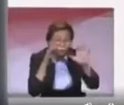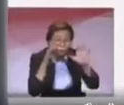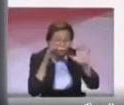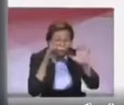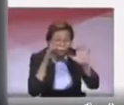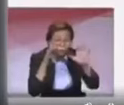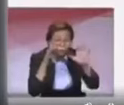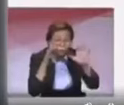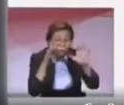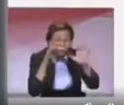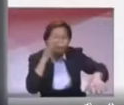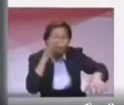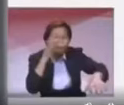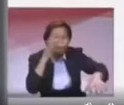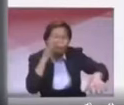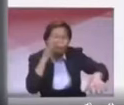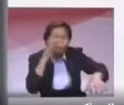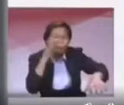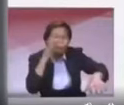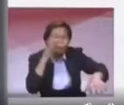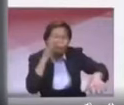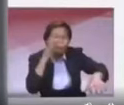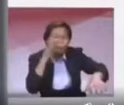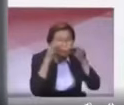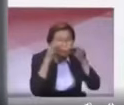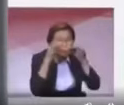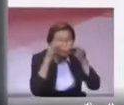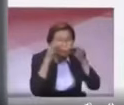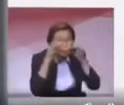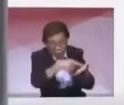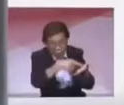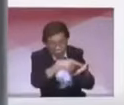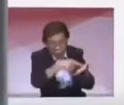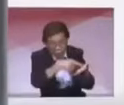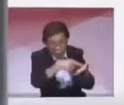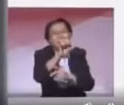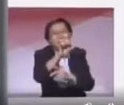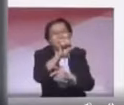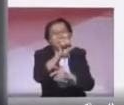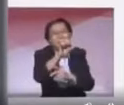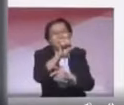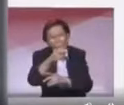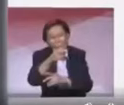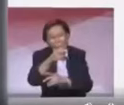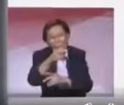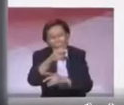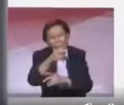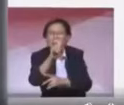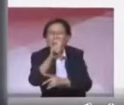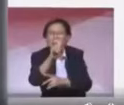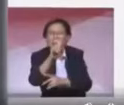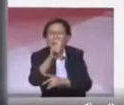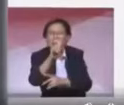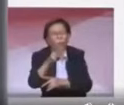voting. Di Samarahan, di Seri Aman, di Miri, Bintulu dan lain-lain daerah untuk